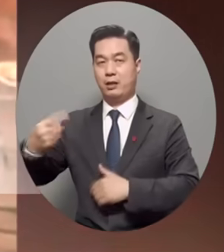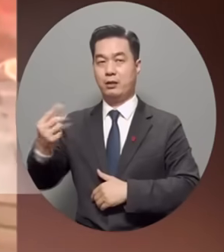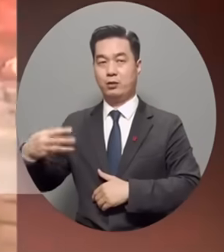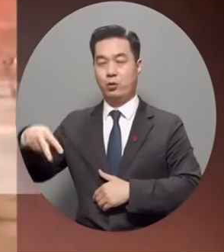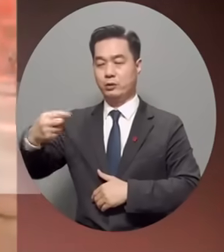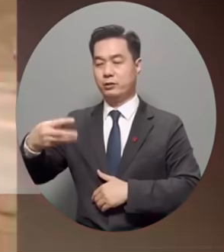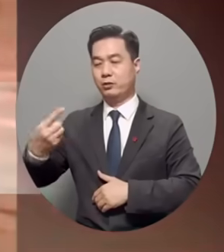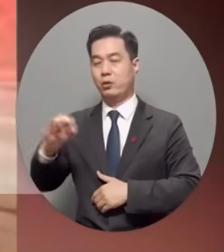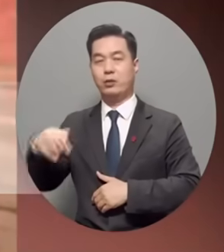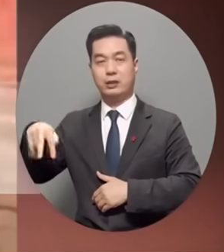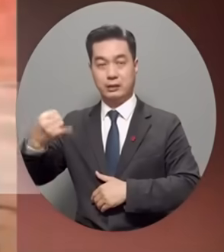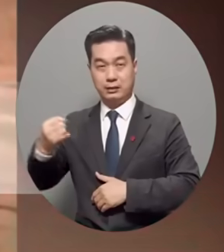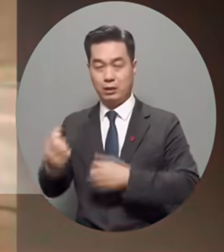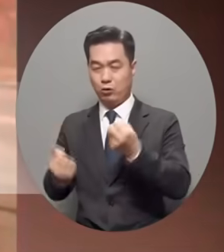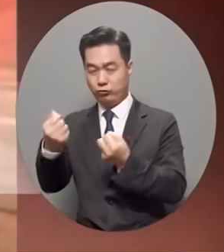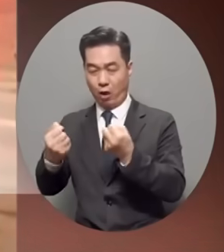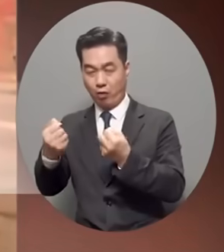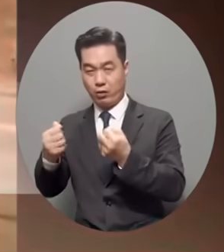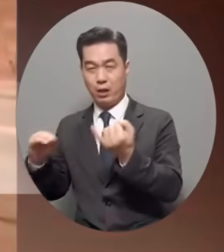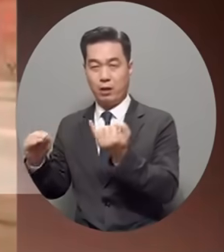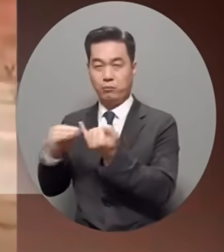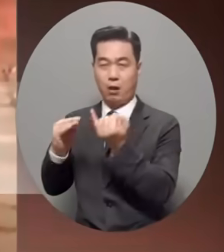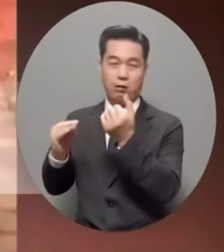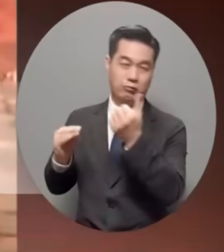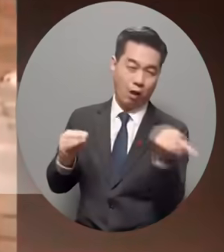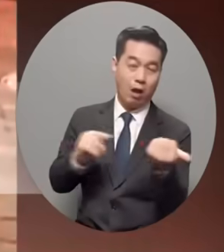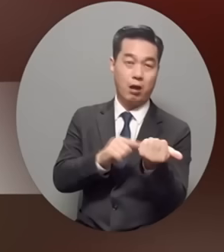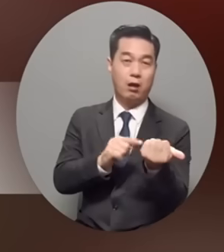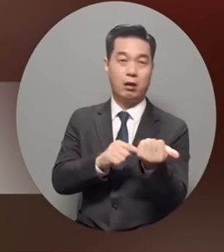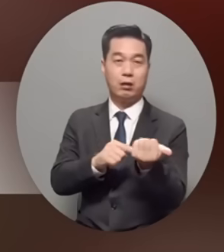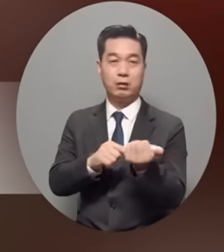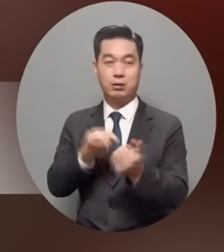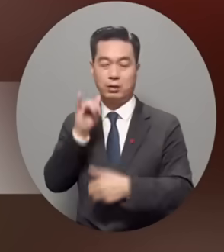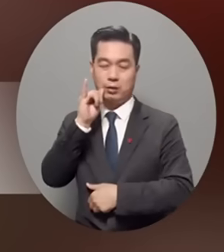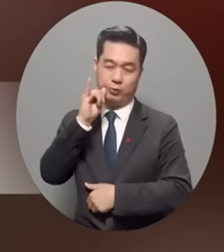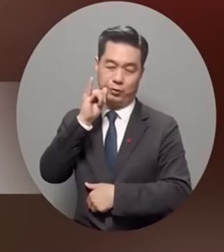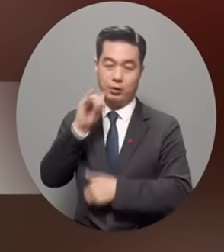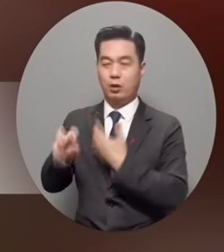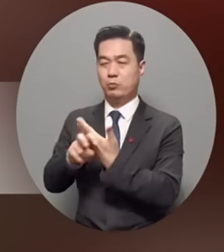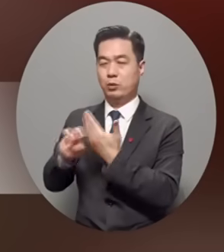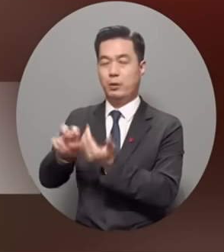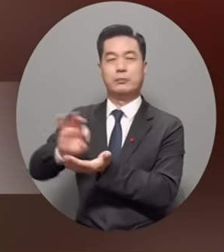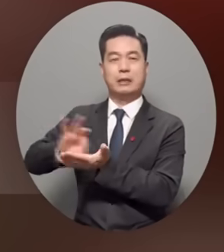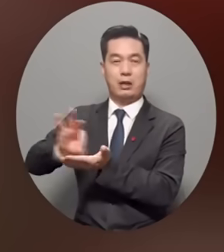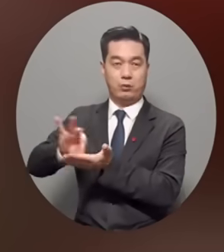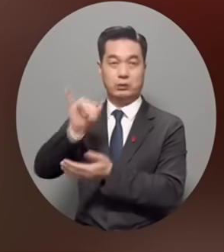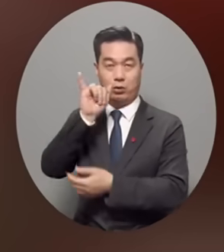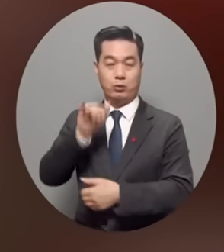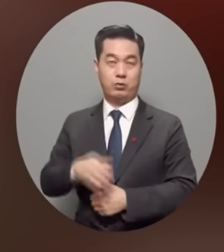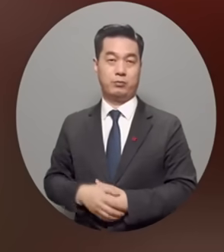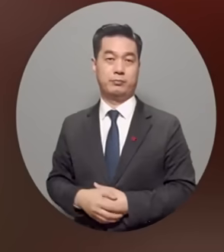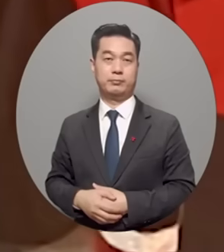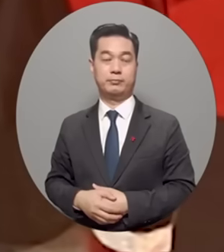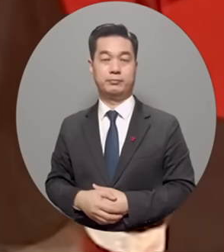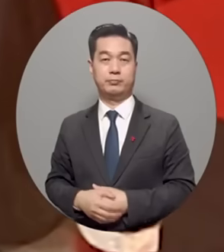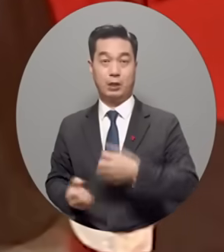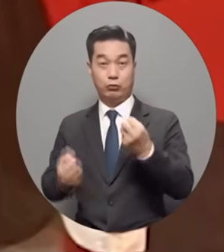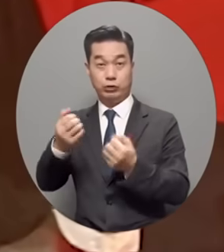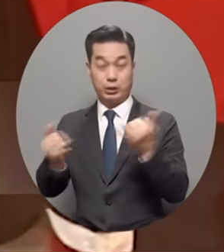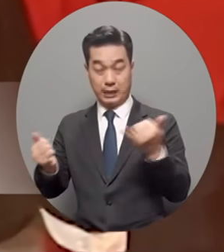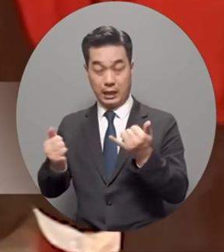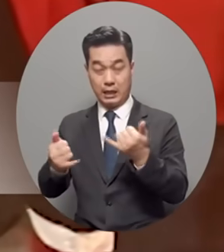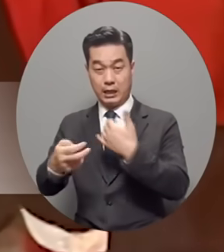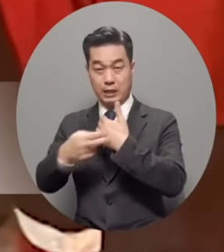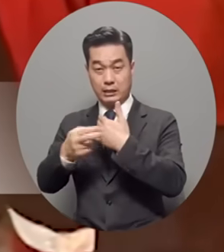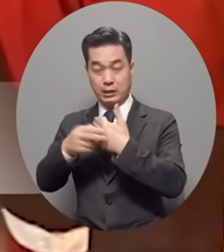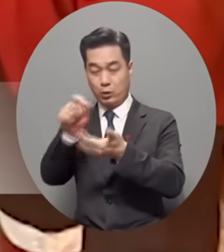20대 여성을 숨지게 한 운전자에게 향정신성 의약품을 불법 처방한 혐의를 받고 있습니다. 운전자의 진료 기록을